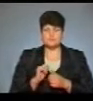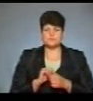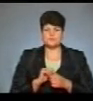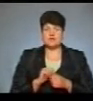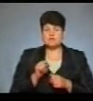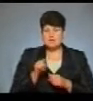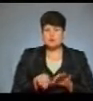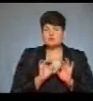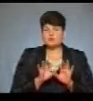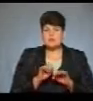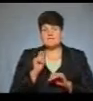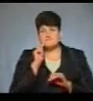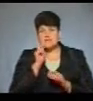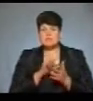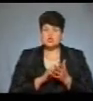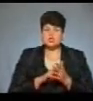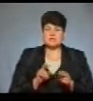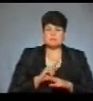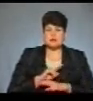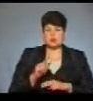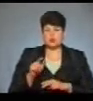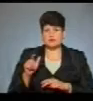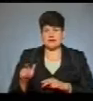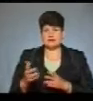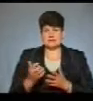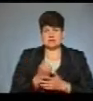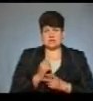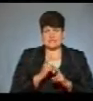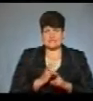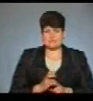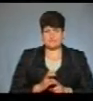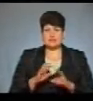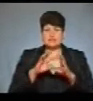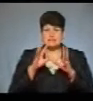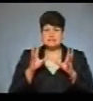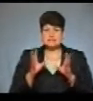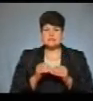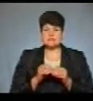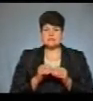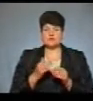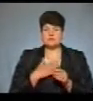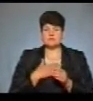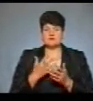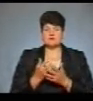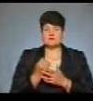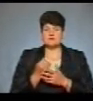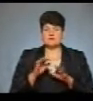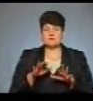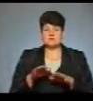Вона розповіла про вік та причини смерті людей, яким належали знайдені кістки. Загалом нам виявлено на